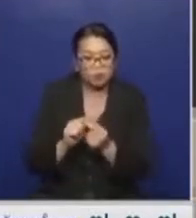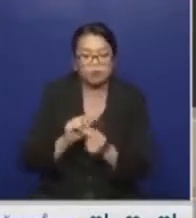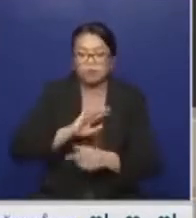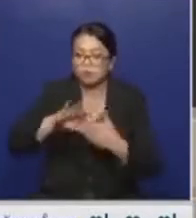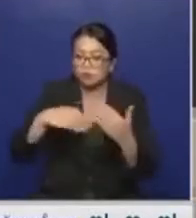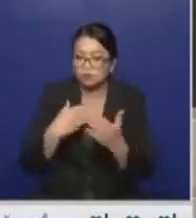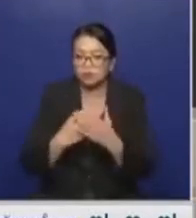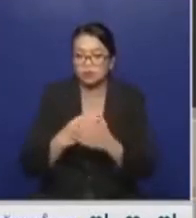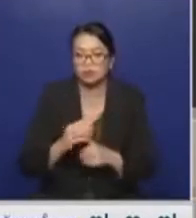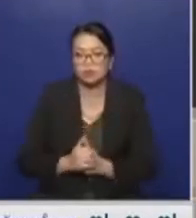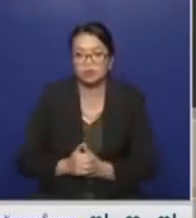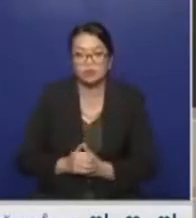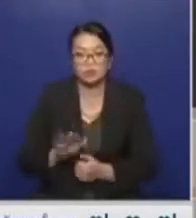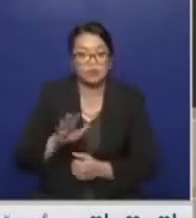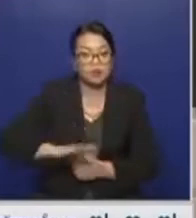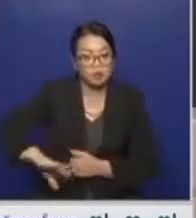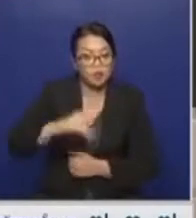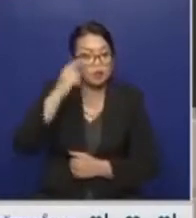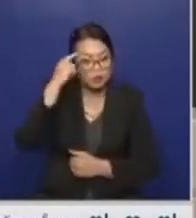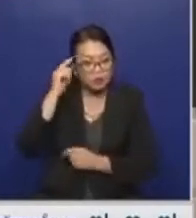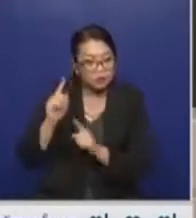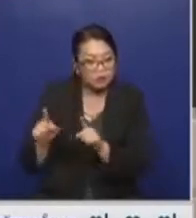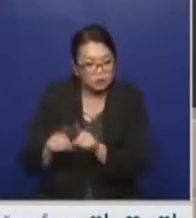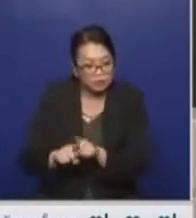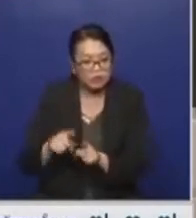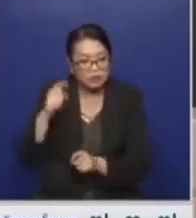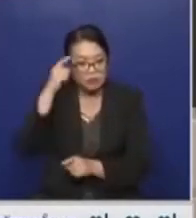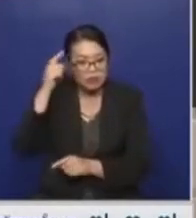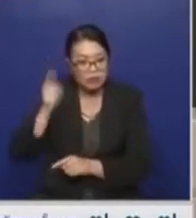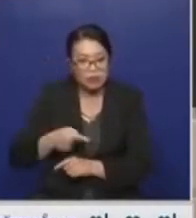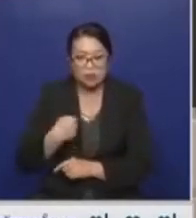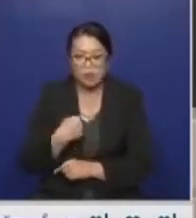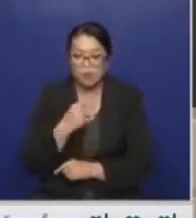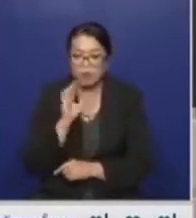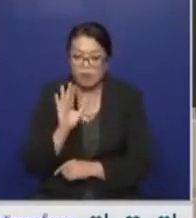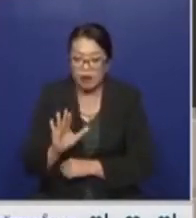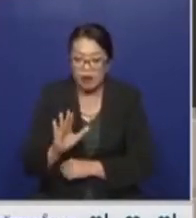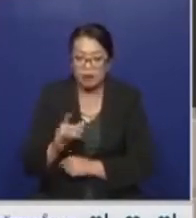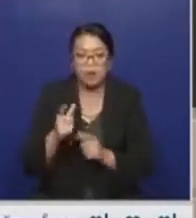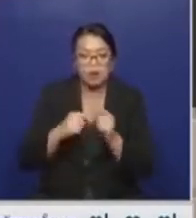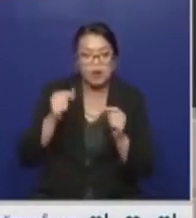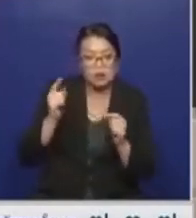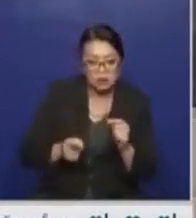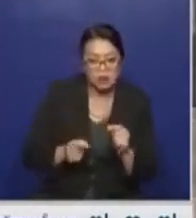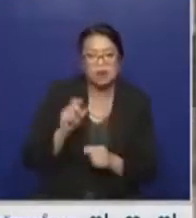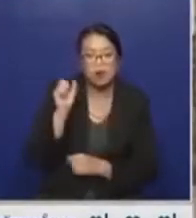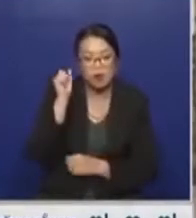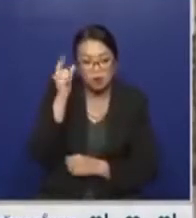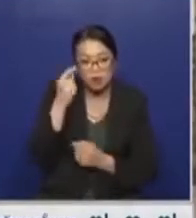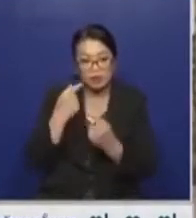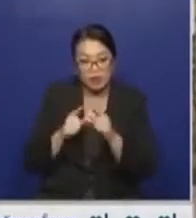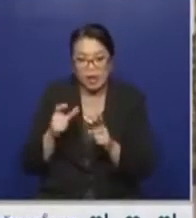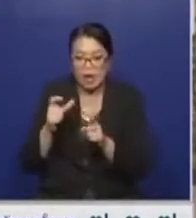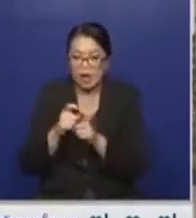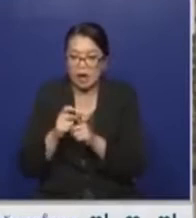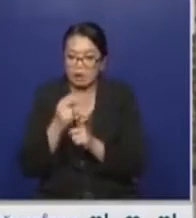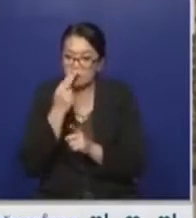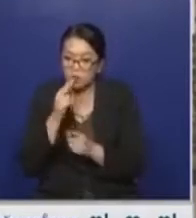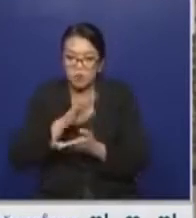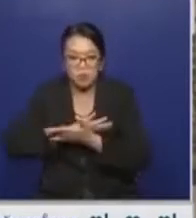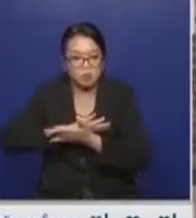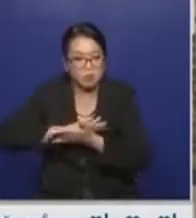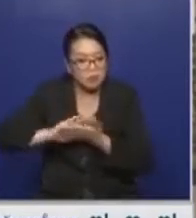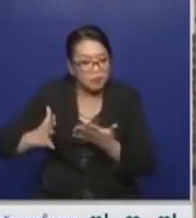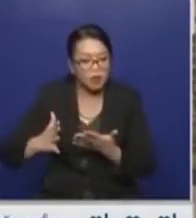แล้วก็คนก็จะเห็นด้วยกับเราในข้อเท็จจริงที่ผมไม่ห้ามในข้อเท็จจริงเพราะบางเรื่องเป็นข้อเท็จจริงแต่เมื่อเราใช้คำพูดที่ไม่เหมาะส